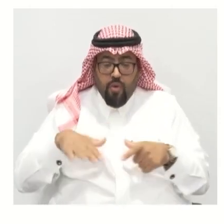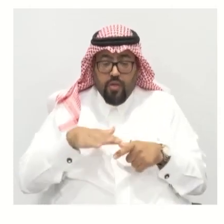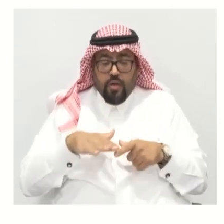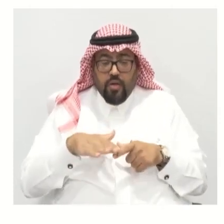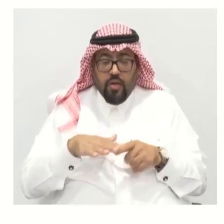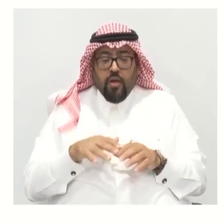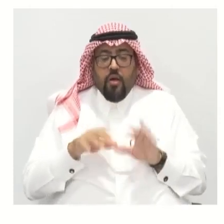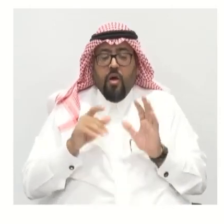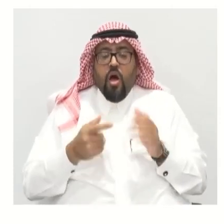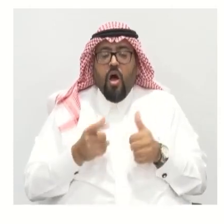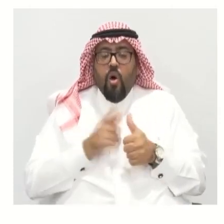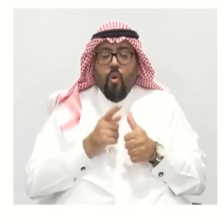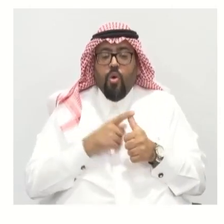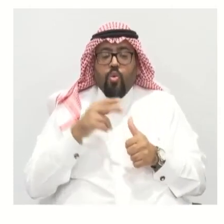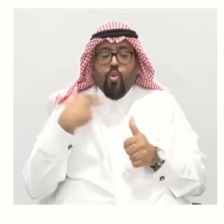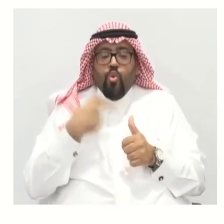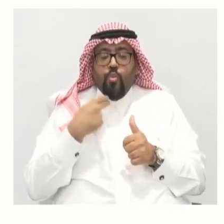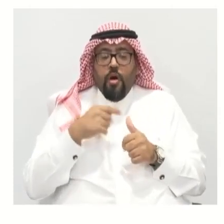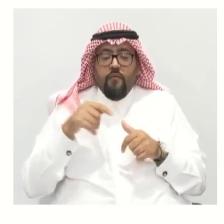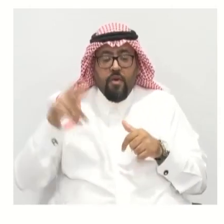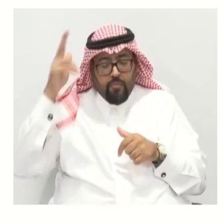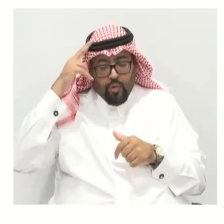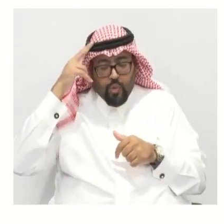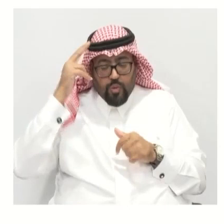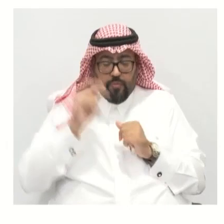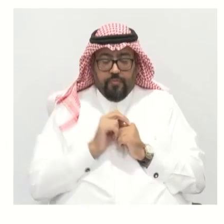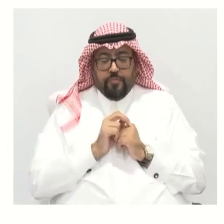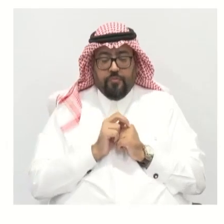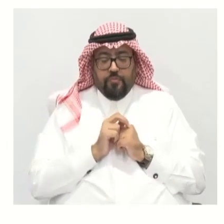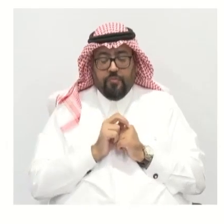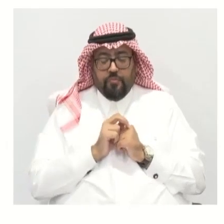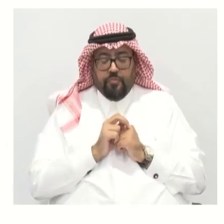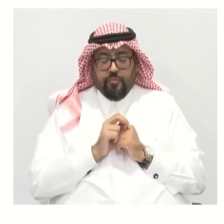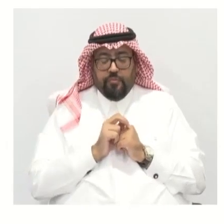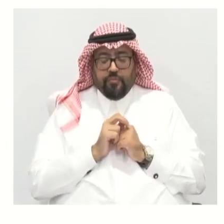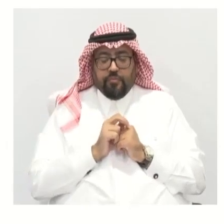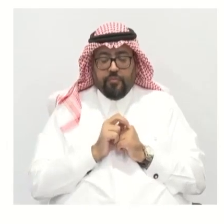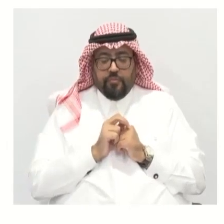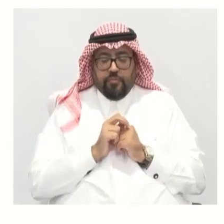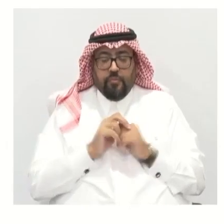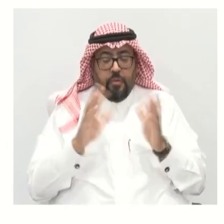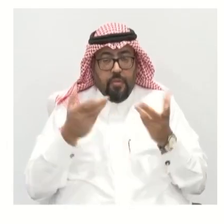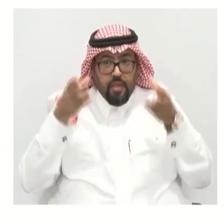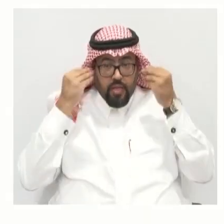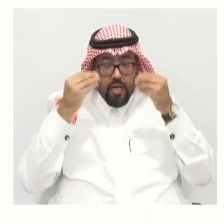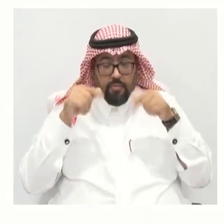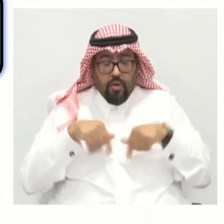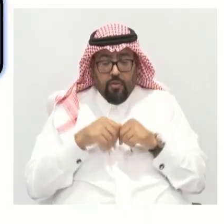والمقيمين من اولويات الحكومه في المملكه العربيه السعوديه ايضا ماذا